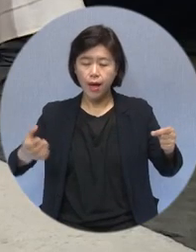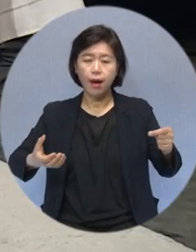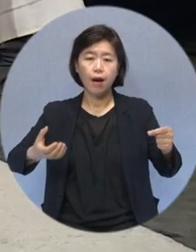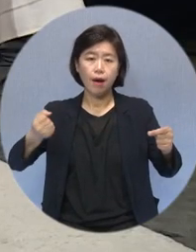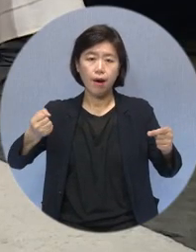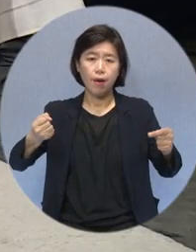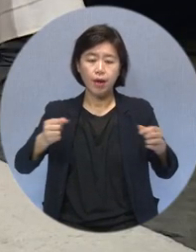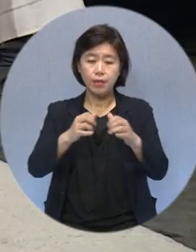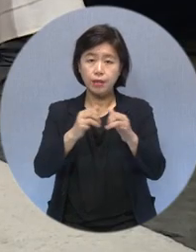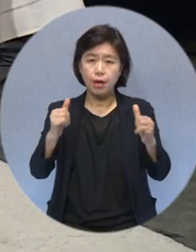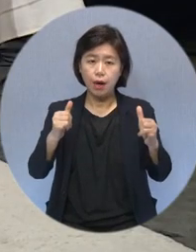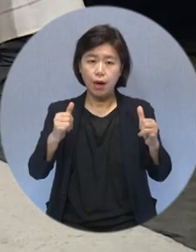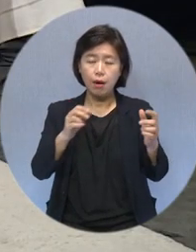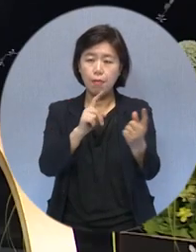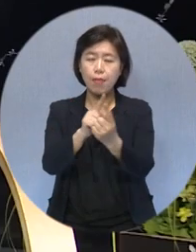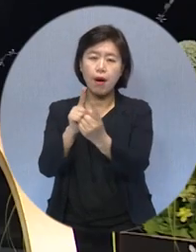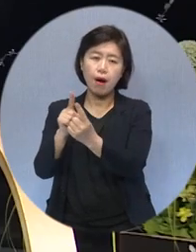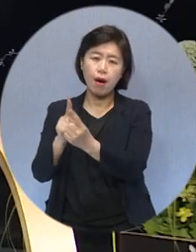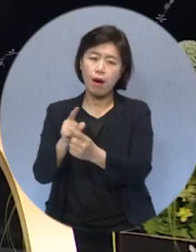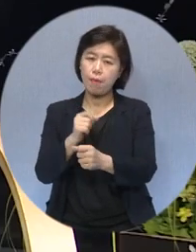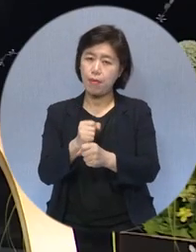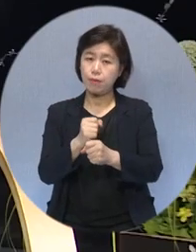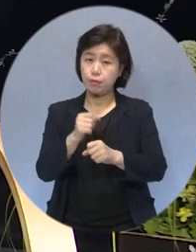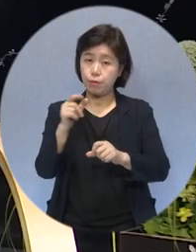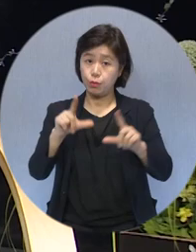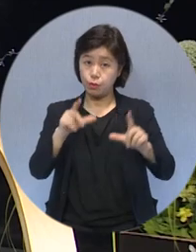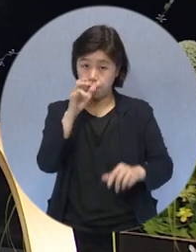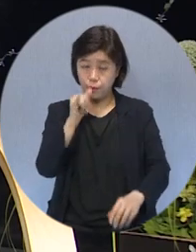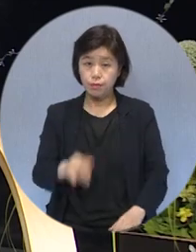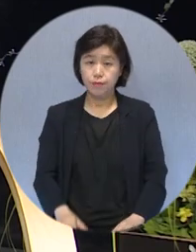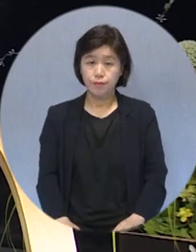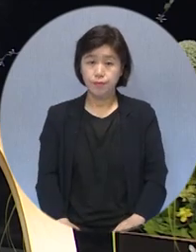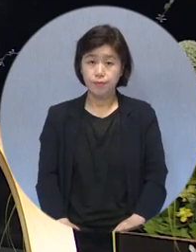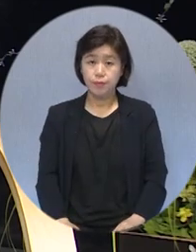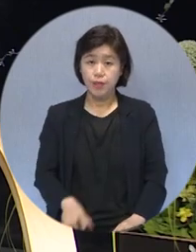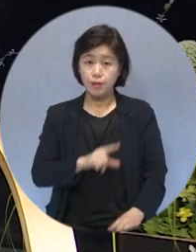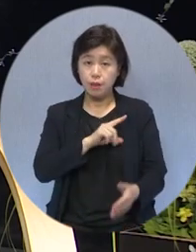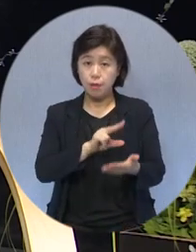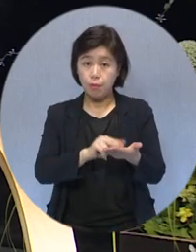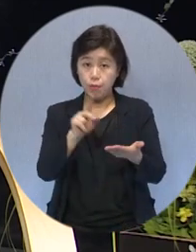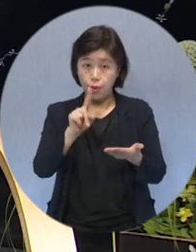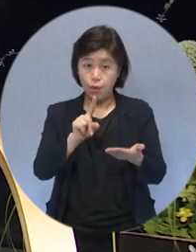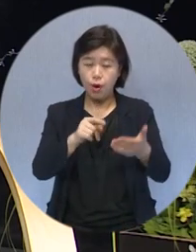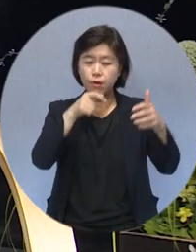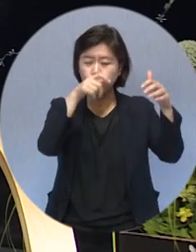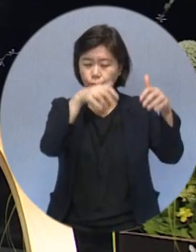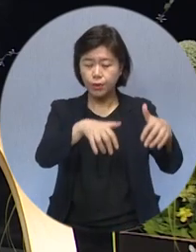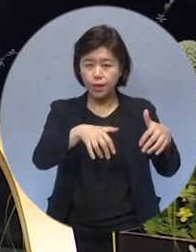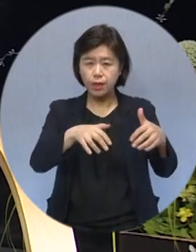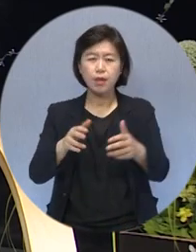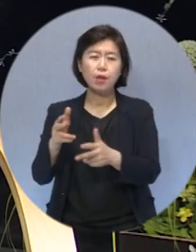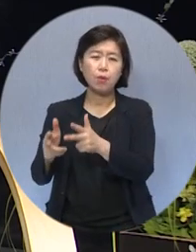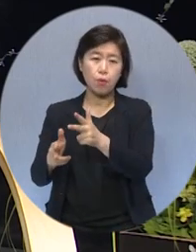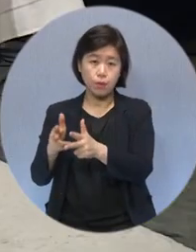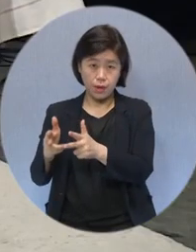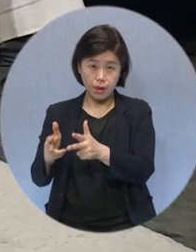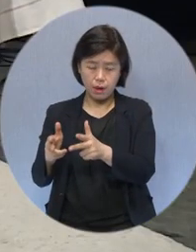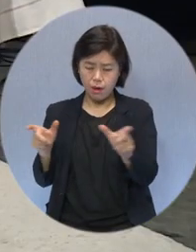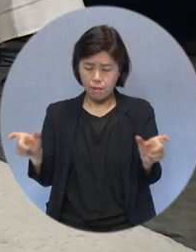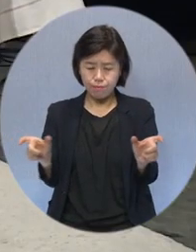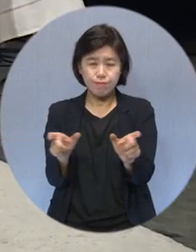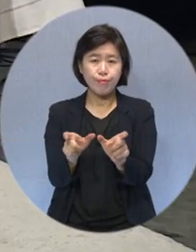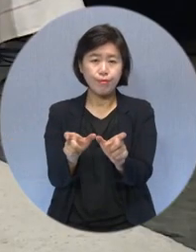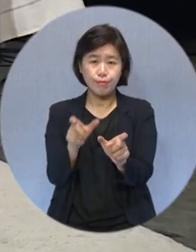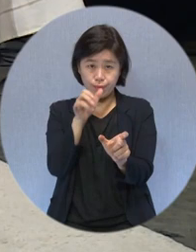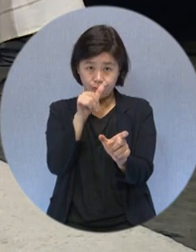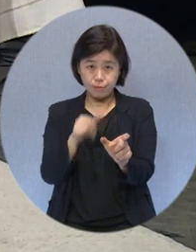작품 제목이 소나기 공장입니다. 시는 소나기와 공장 두 단어를 한 단어로 합성해 놓았습니다.